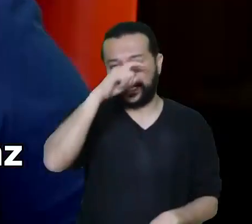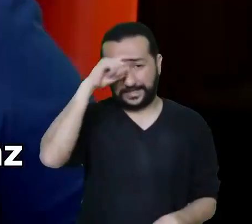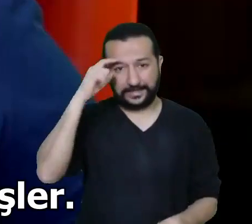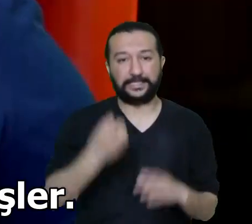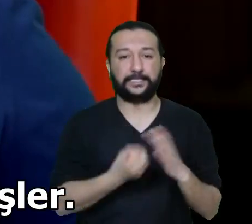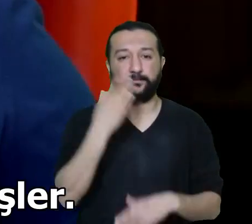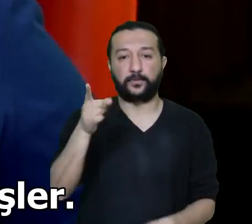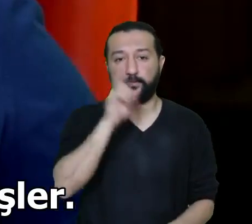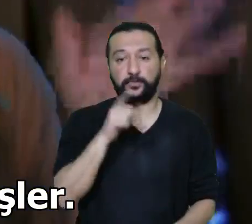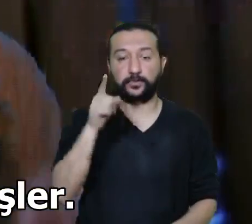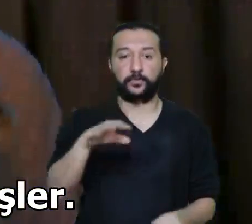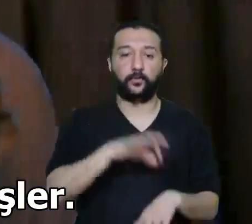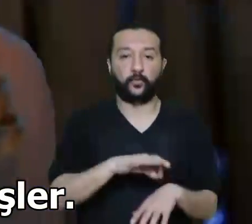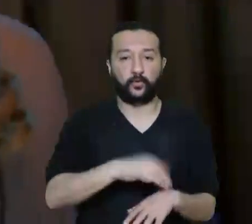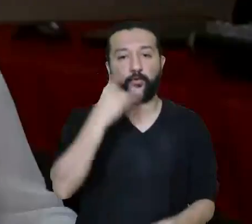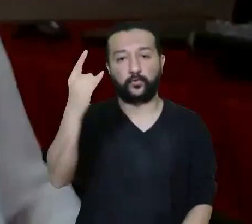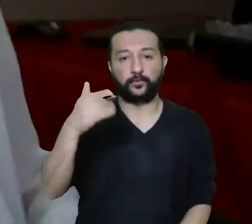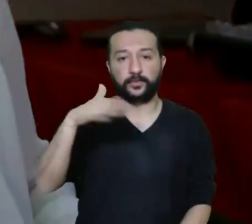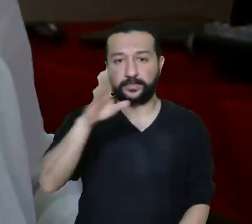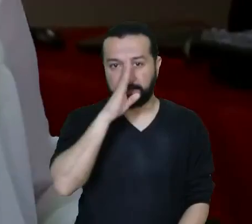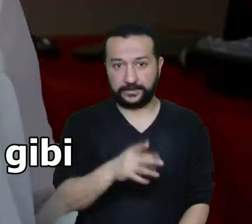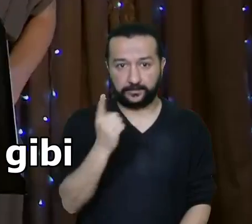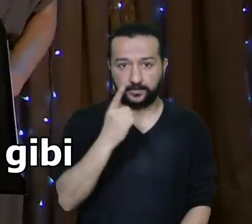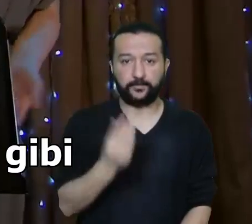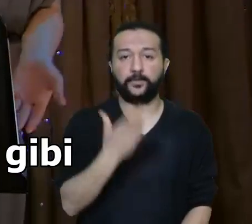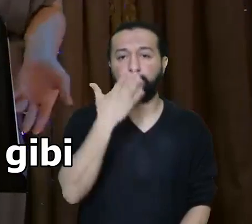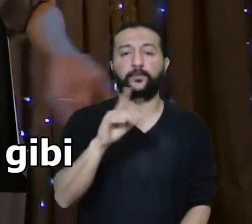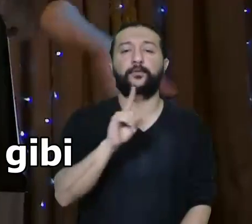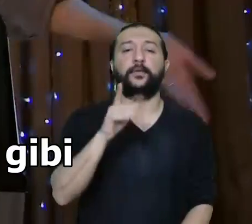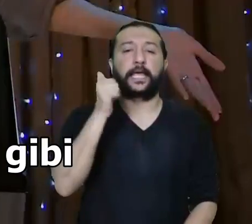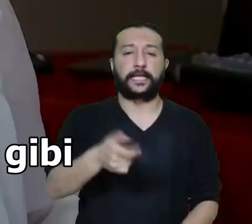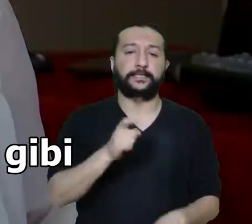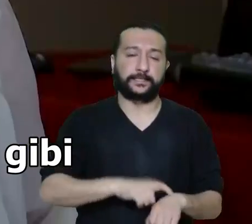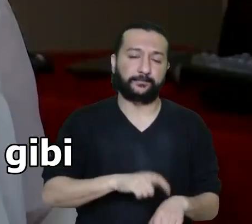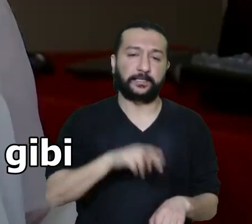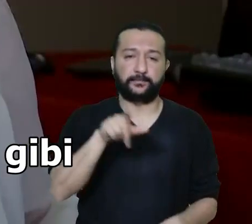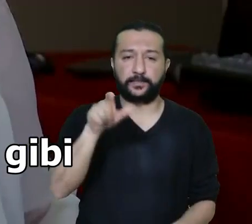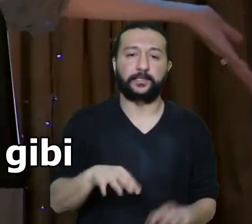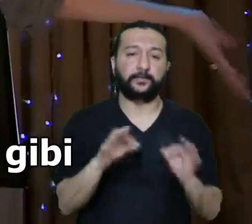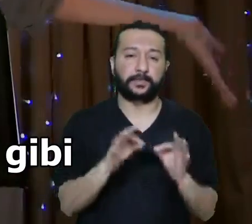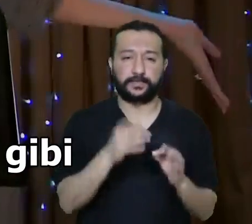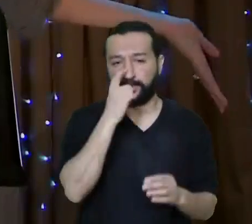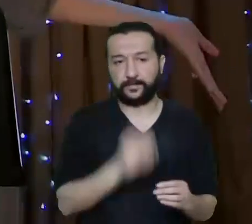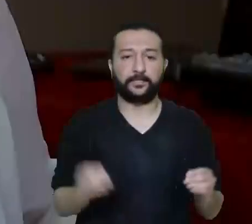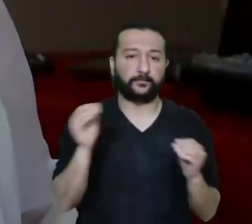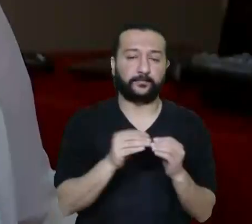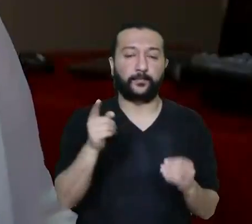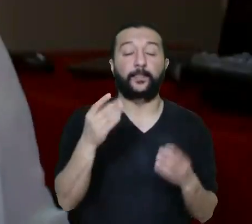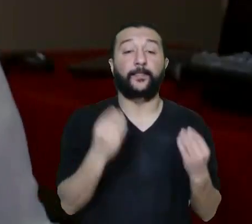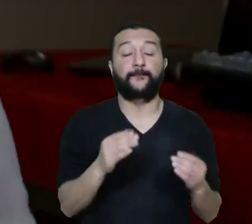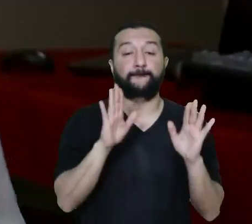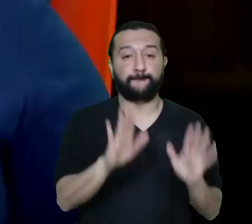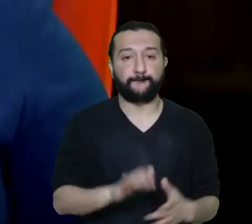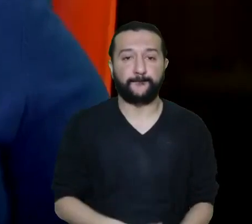çıkmış da o yüzden doktora götürmüşler. Ciddi bir şey mi? Yok anneciğim, her zamanki gibi Biricik'in abartması işte. İyi o